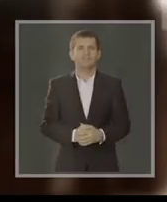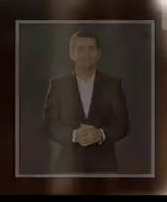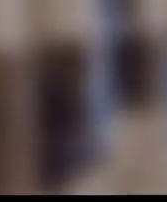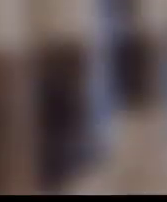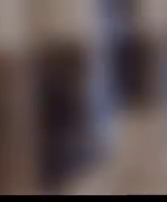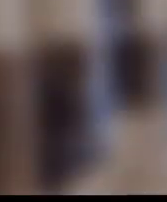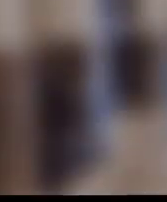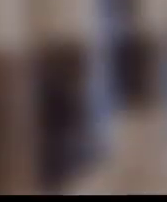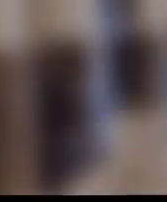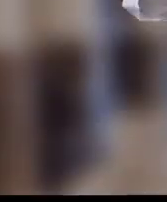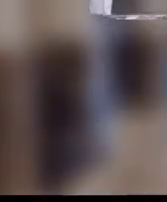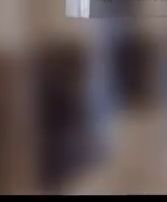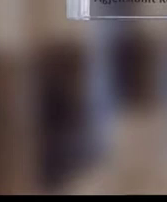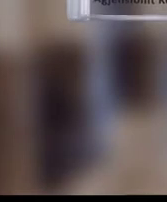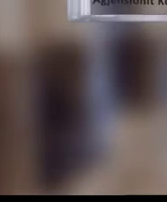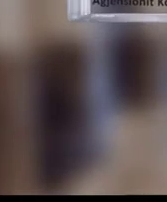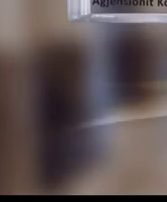edhe.